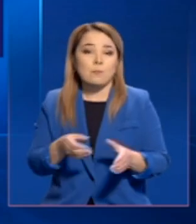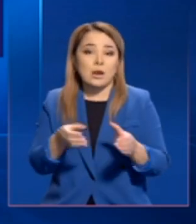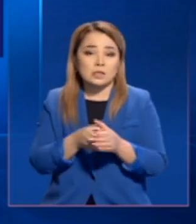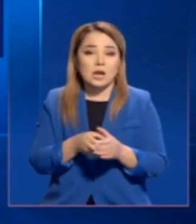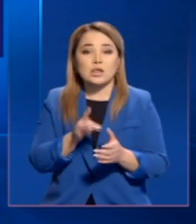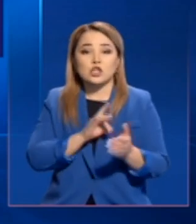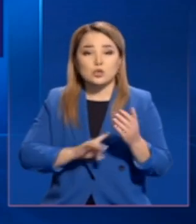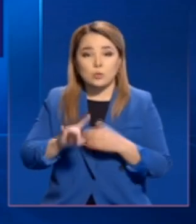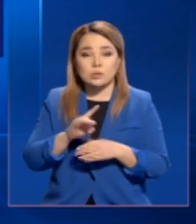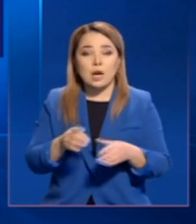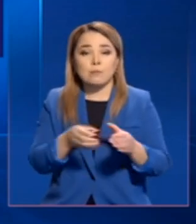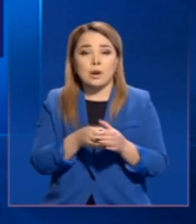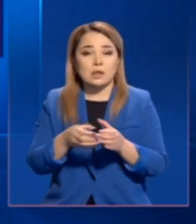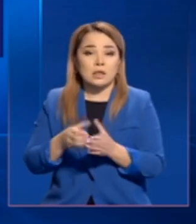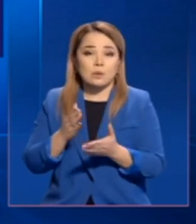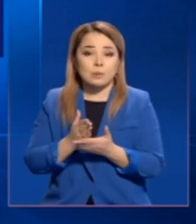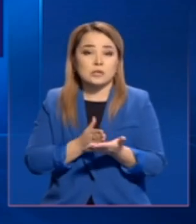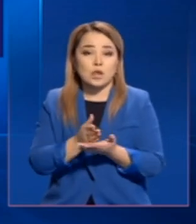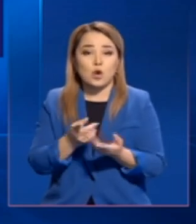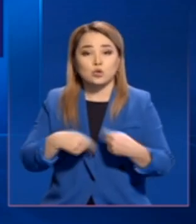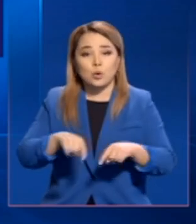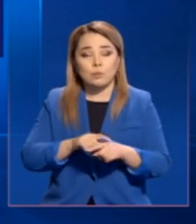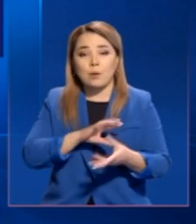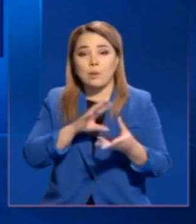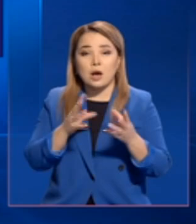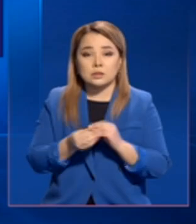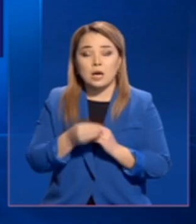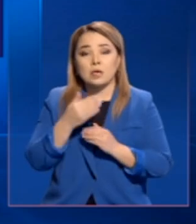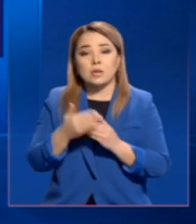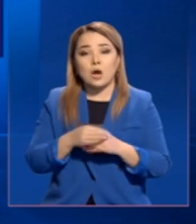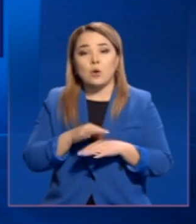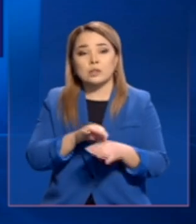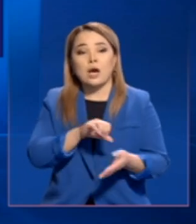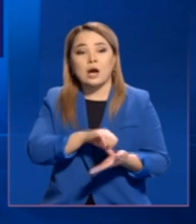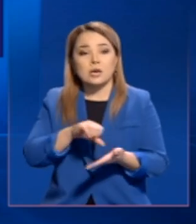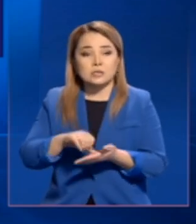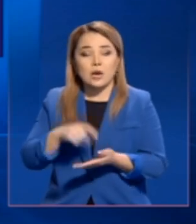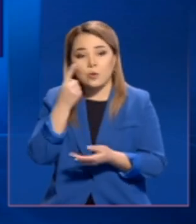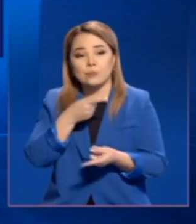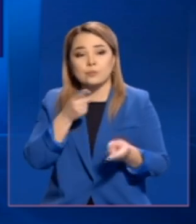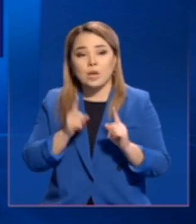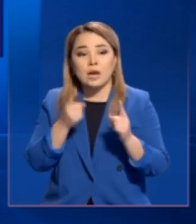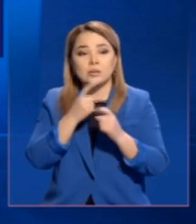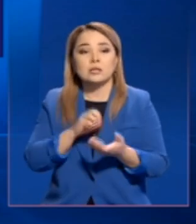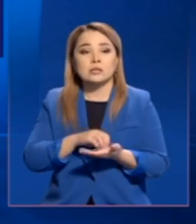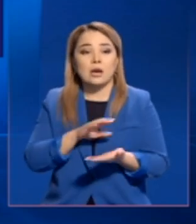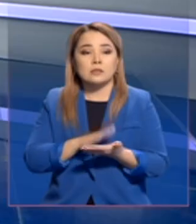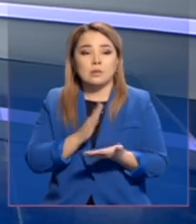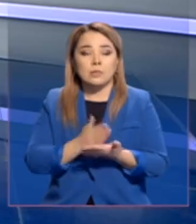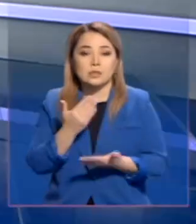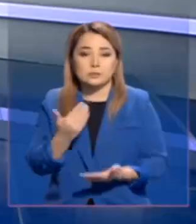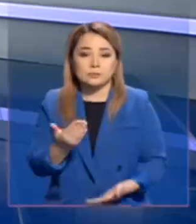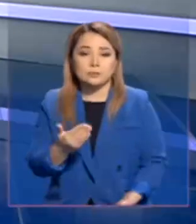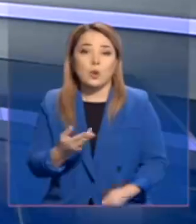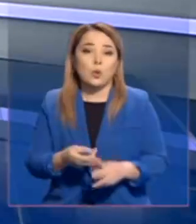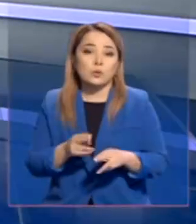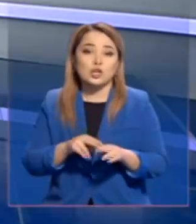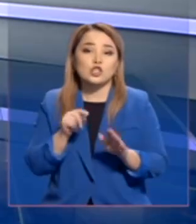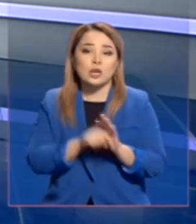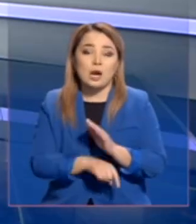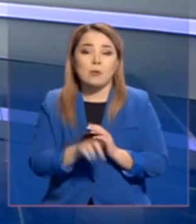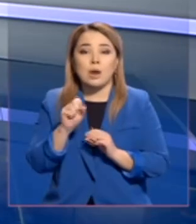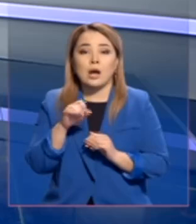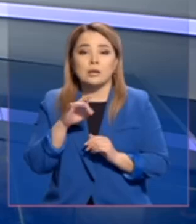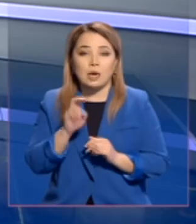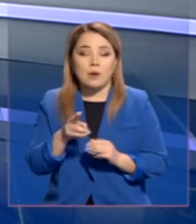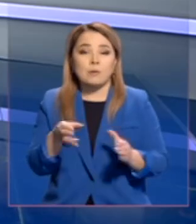және республика партиясы. Саяси ұйымдардың барлығы науқанға қатысатынын айтып ресми мәлімдеме де жасады. Осылардың ішінде